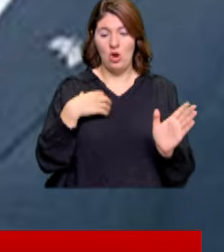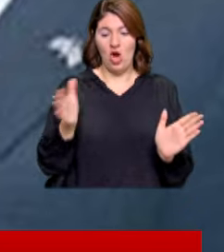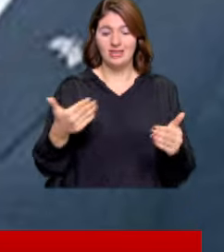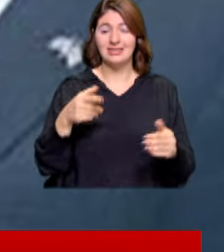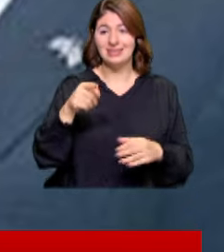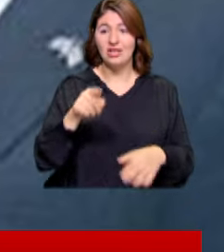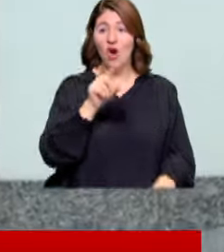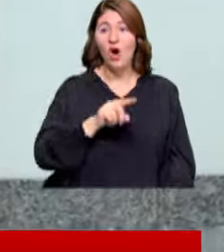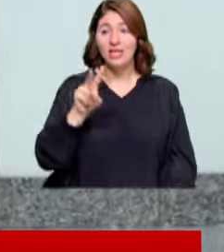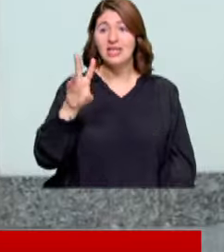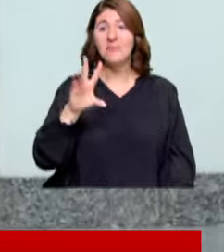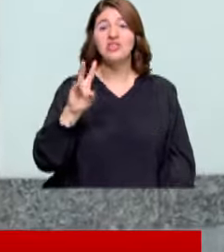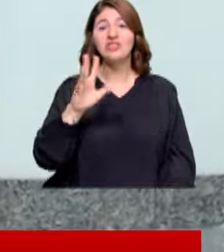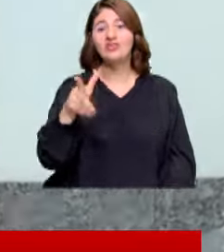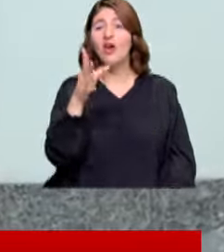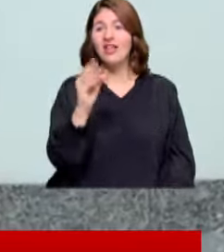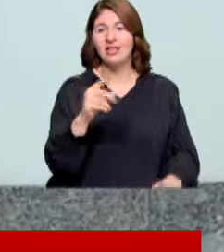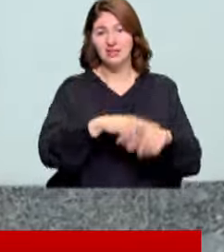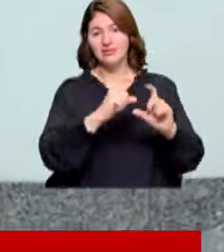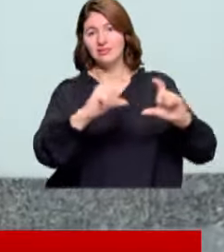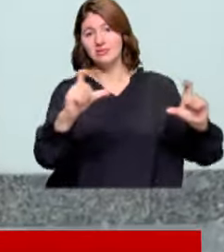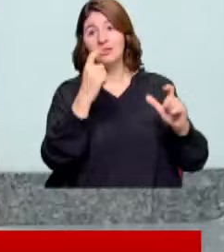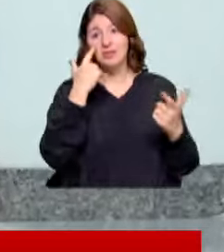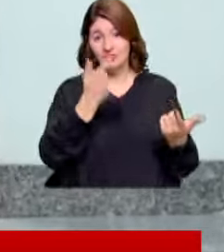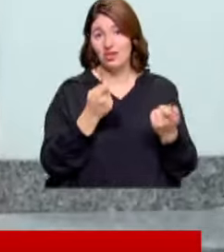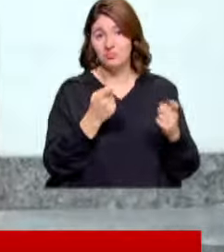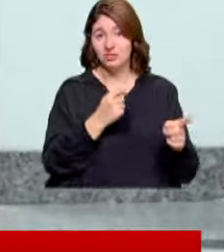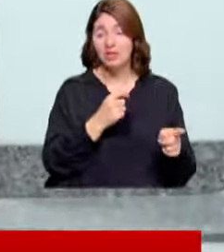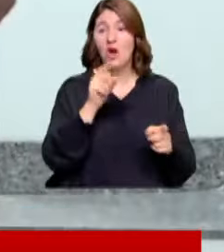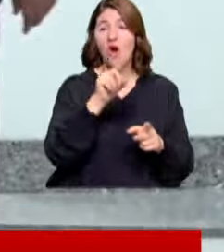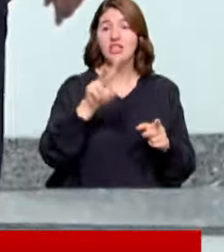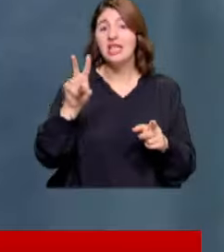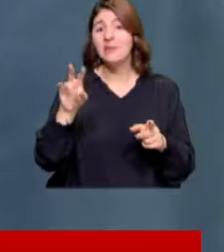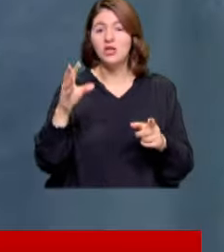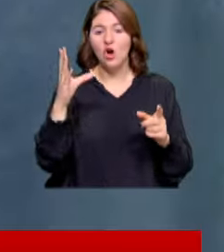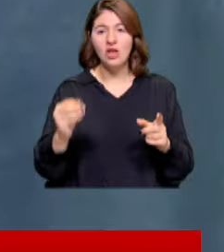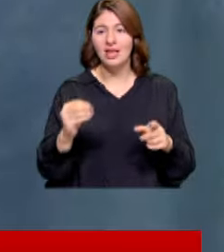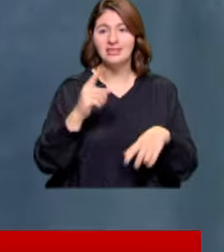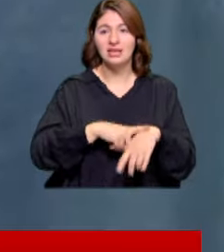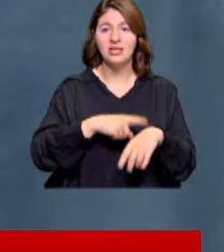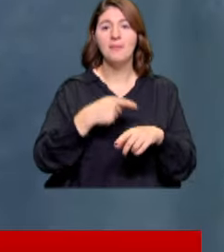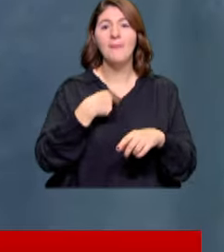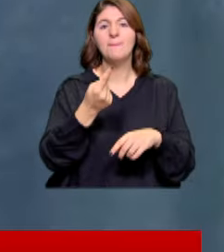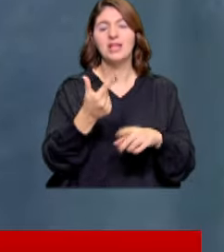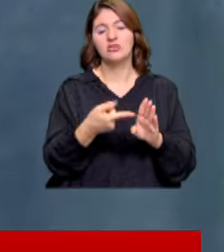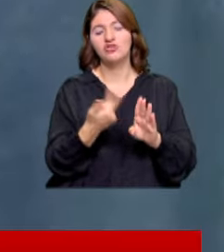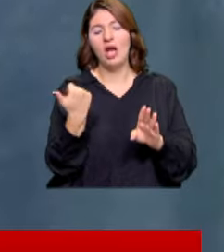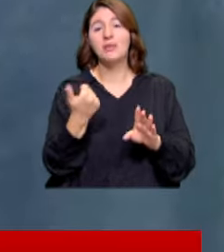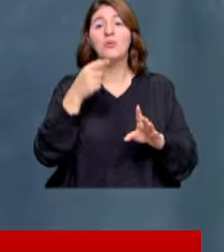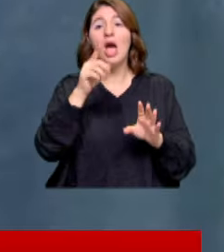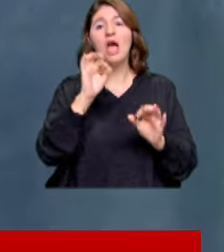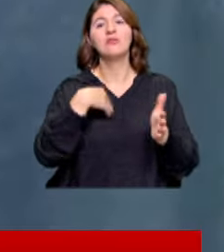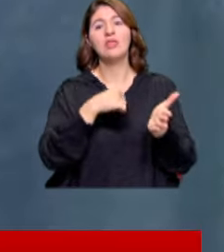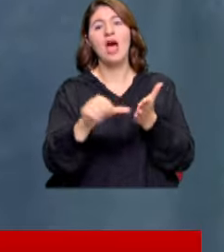odasındaki 17-25'i gösteren saat dikkat çekmişti. MHP lideri 17-25'i gösterdiğinde pilini çıkardım. Her gün bu